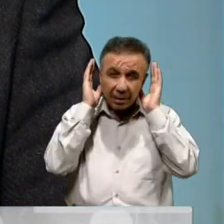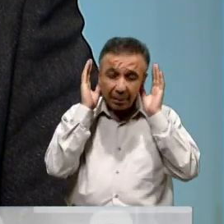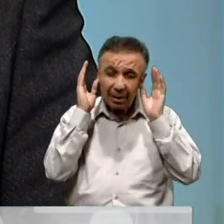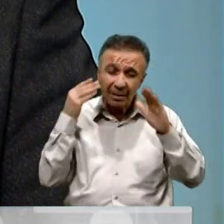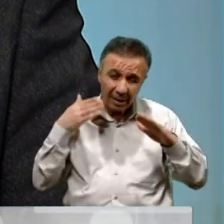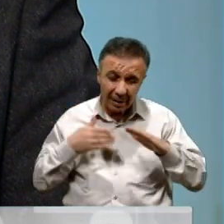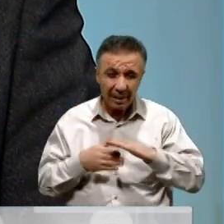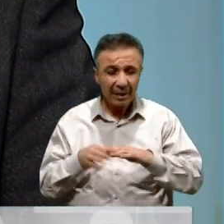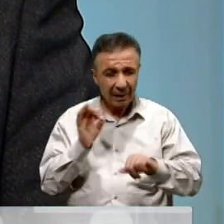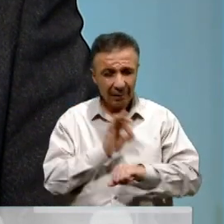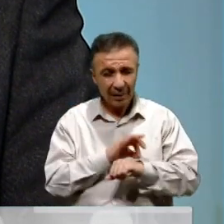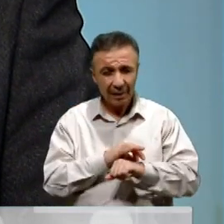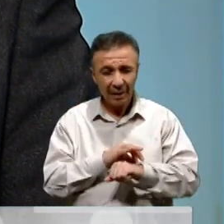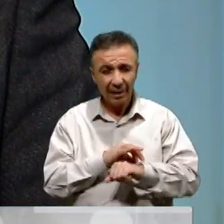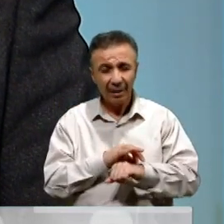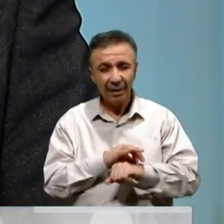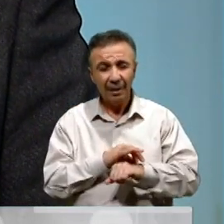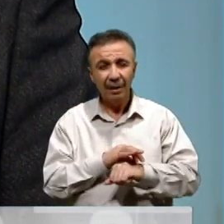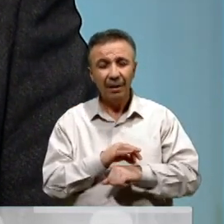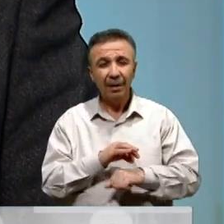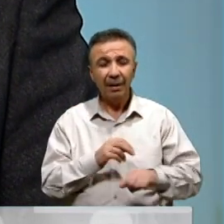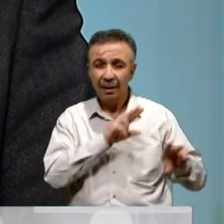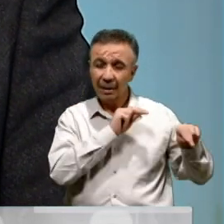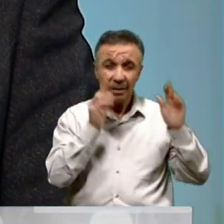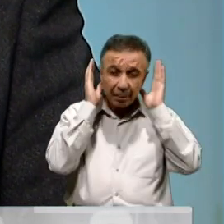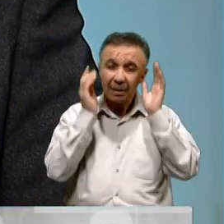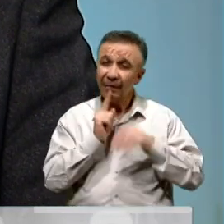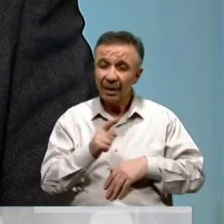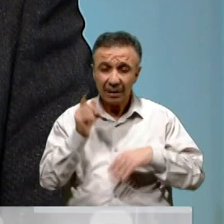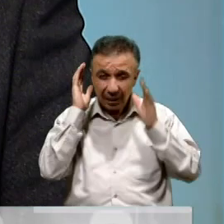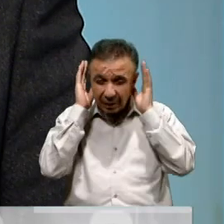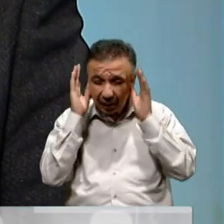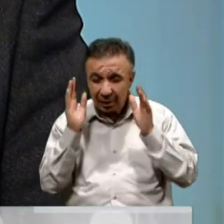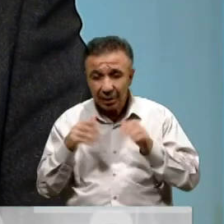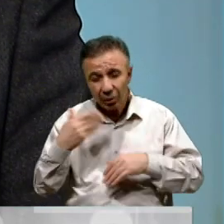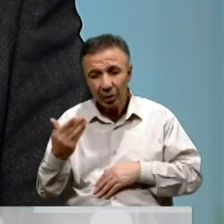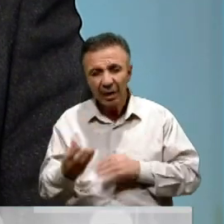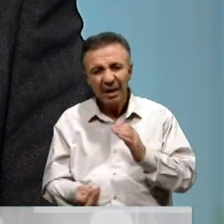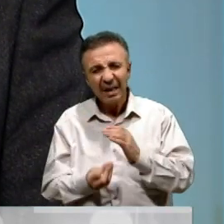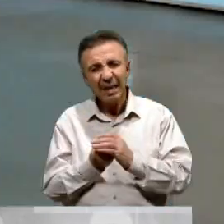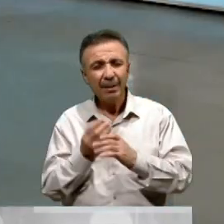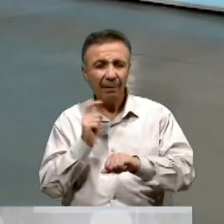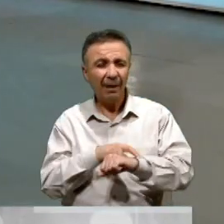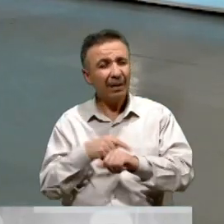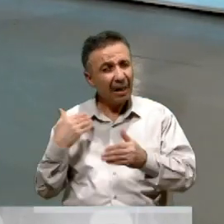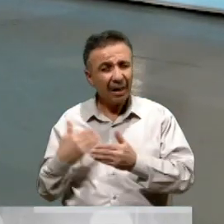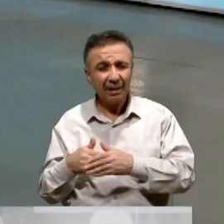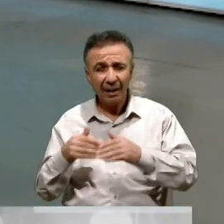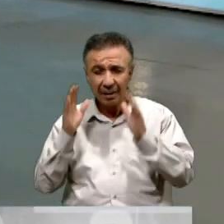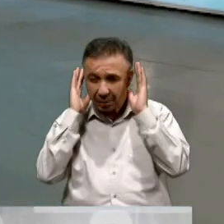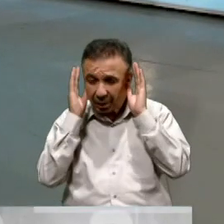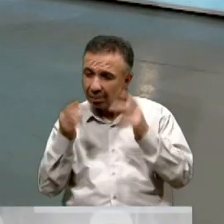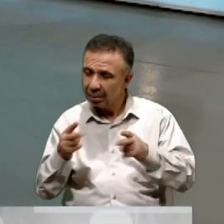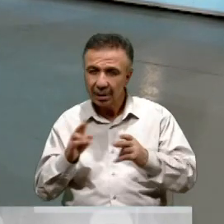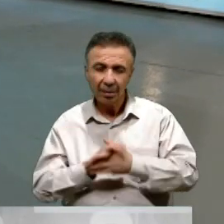girdiği vakitten yatsı namazının farzını kıldıktan sonra ta ki imsak vaktine kadar kılabilir. Bunu buyurduğunuz